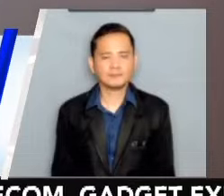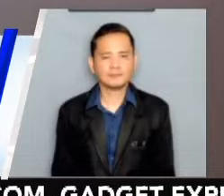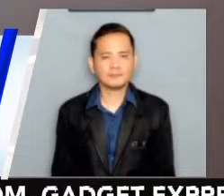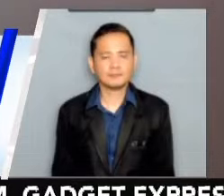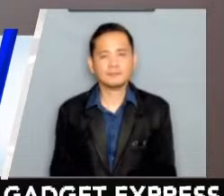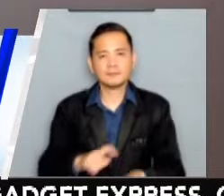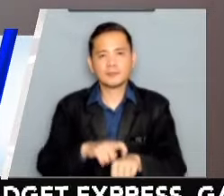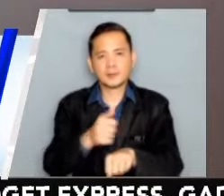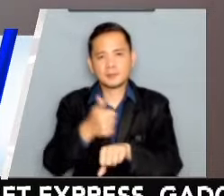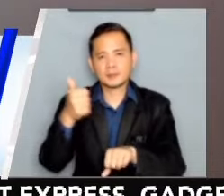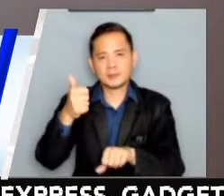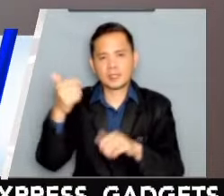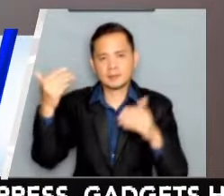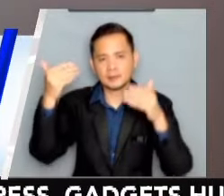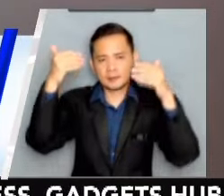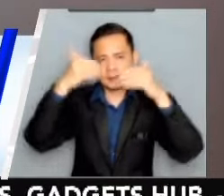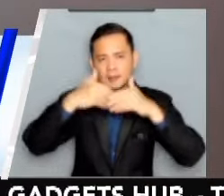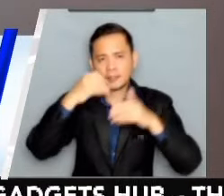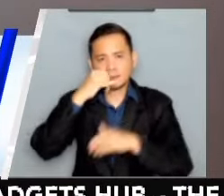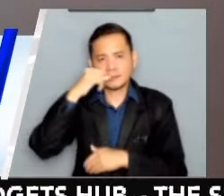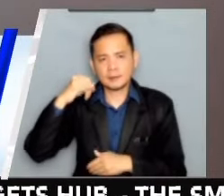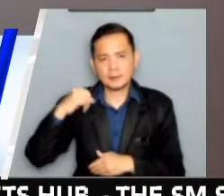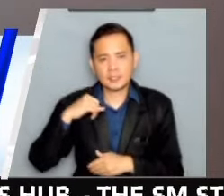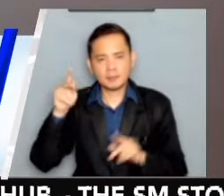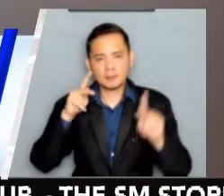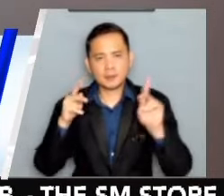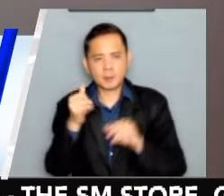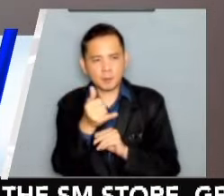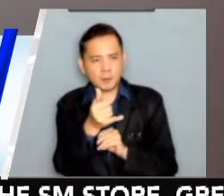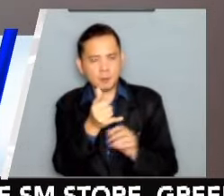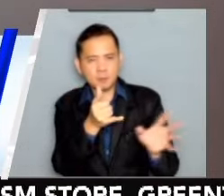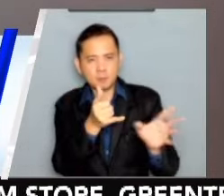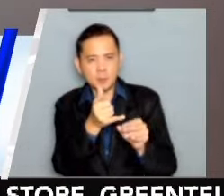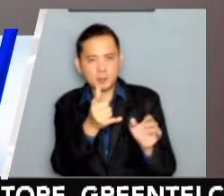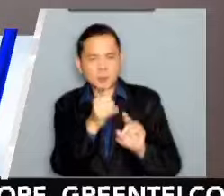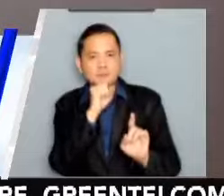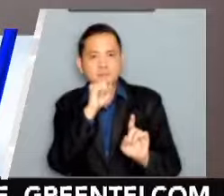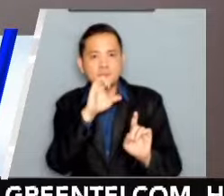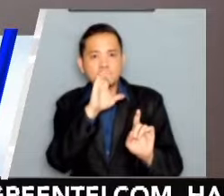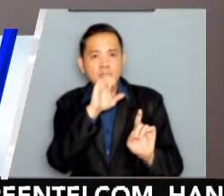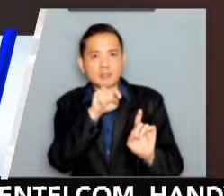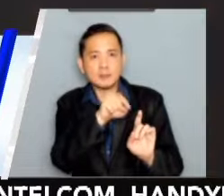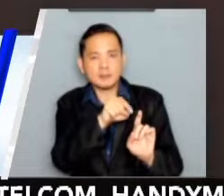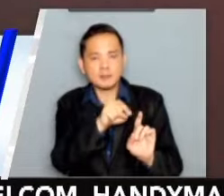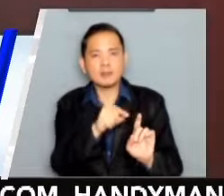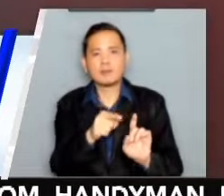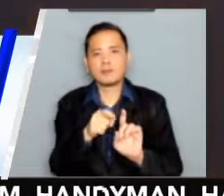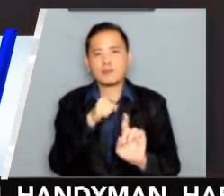Pasado alas 10 kagabi nang makuha na ng video ng mga residente ang senior citizen na ito sa Barangay Olympia, Makati City.